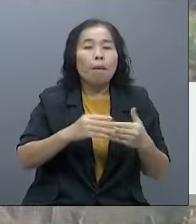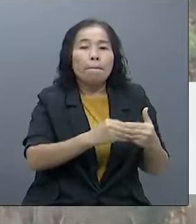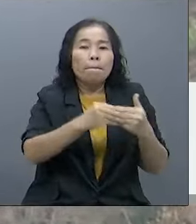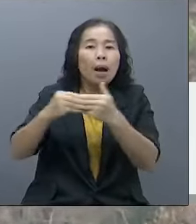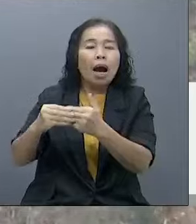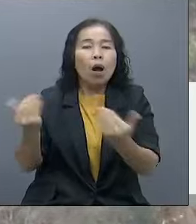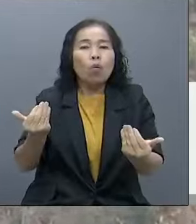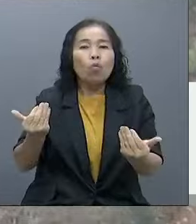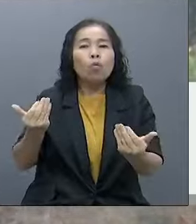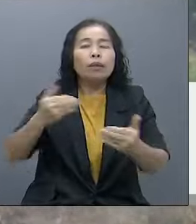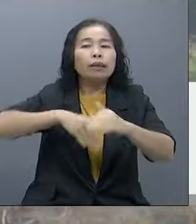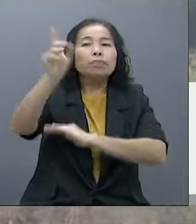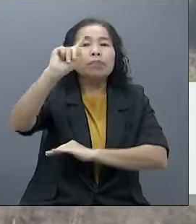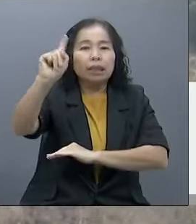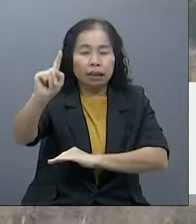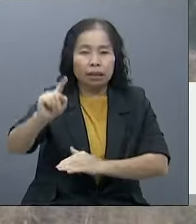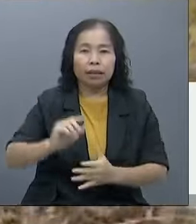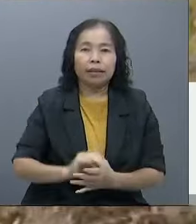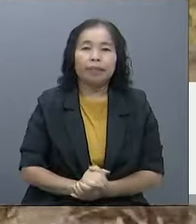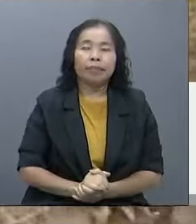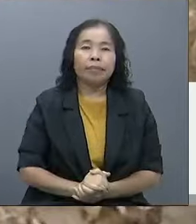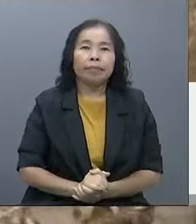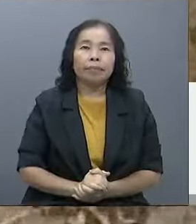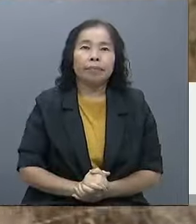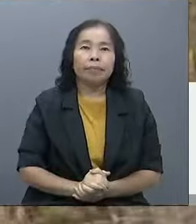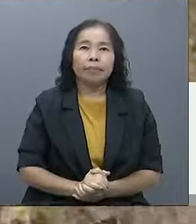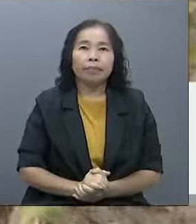จากหมู่บ้านค่ะ